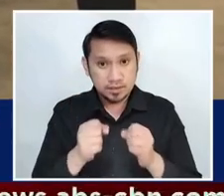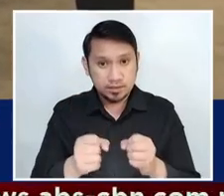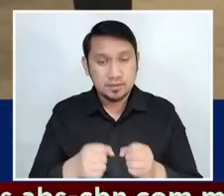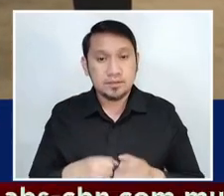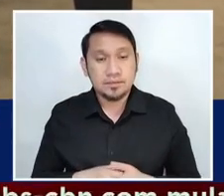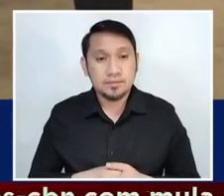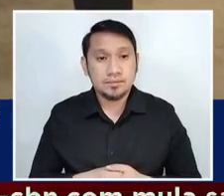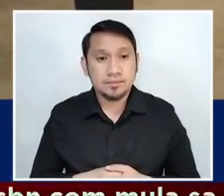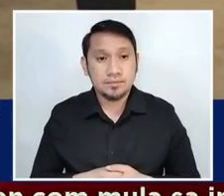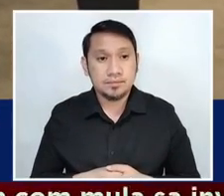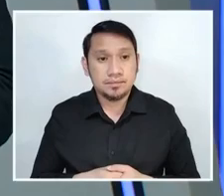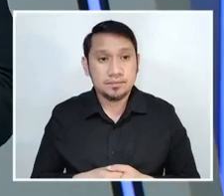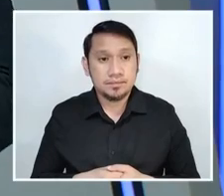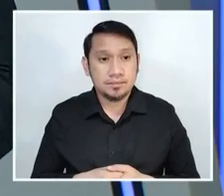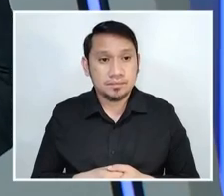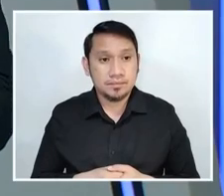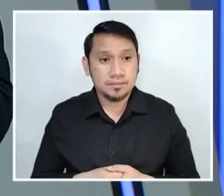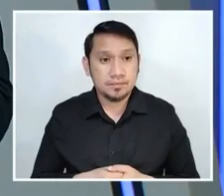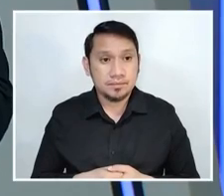News.